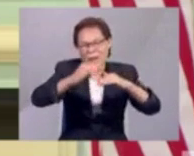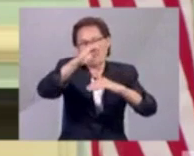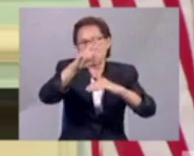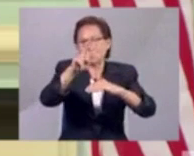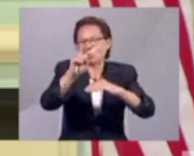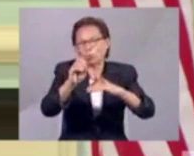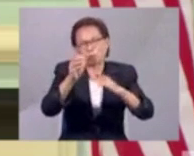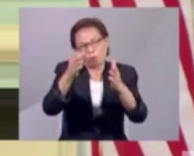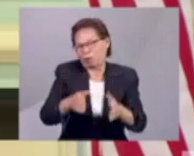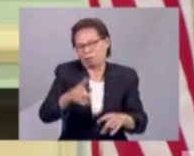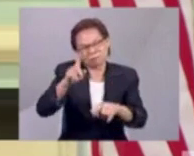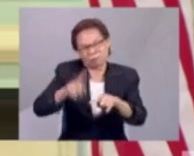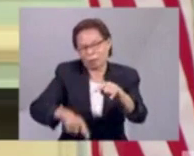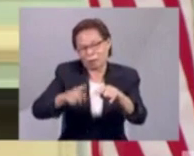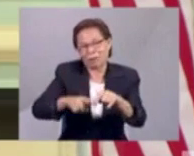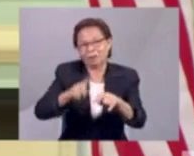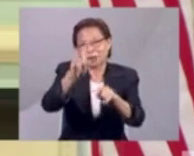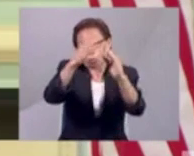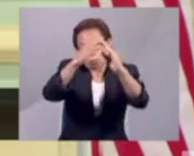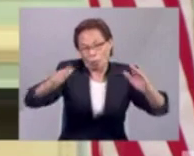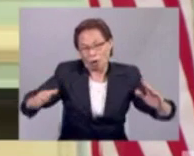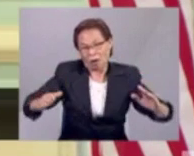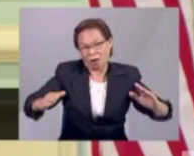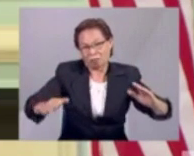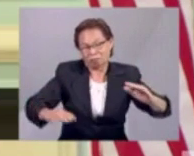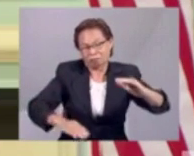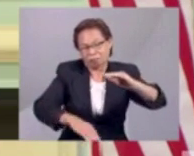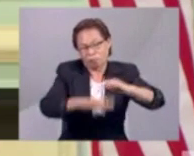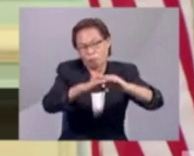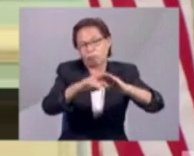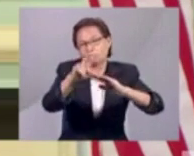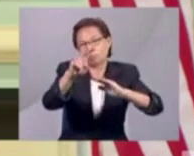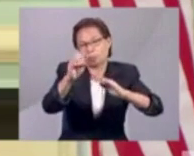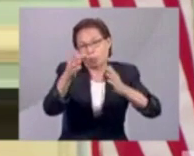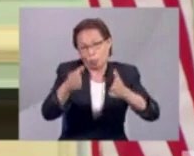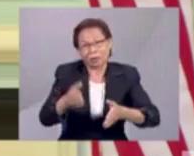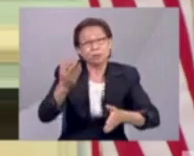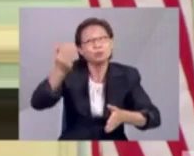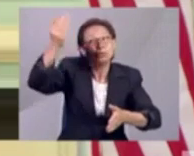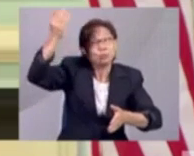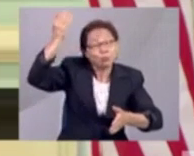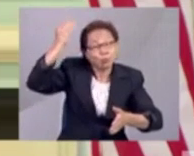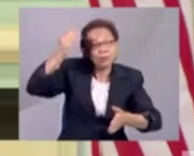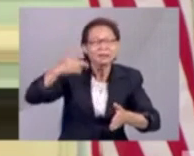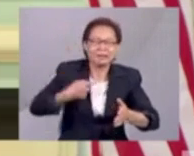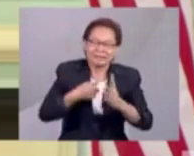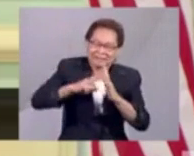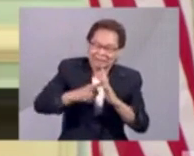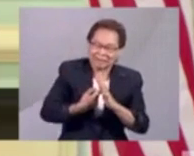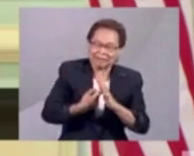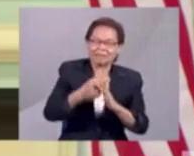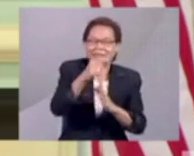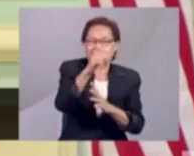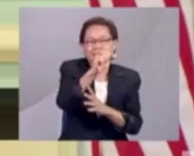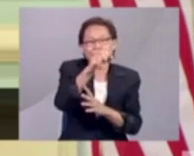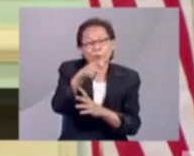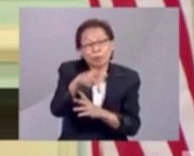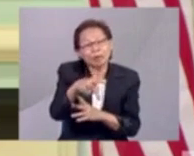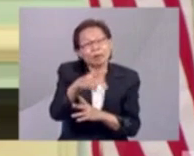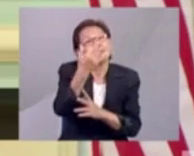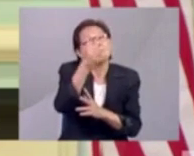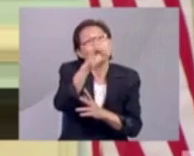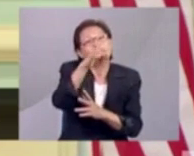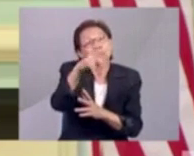orang untuk satu rumah. Kita perkenalkan SOP tersebut kerana untuk